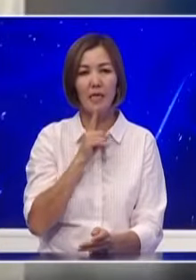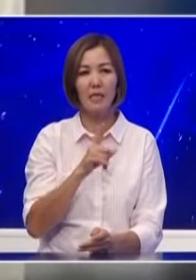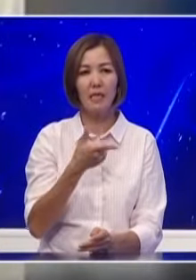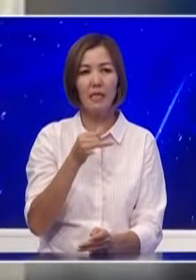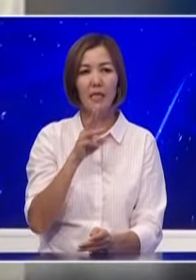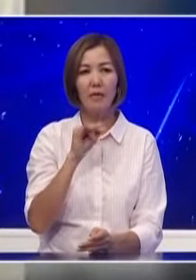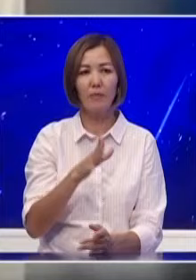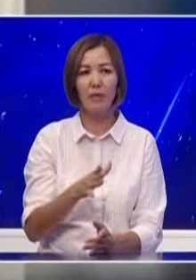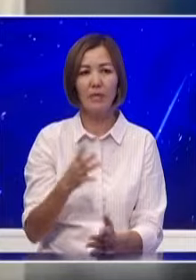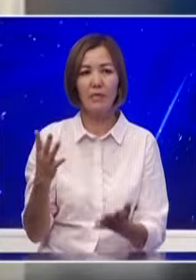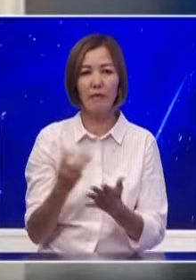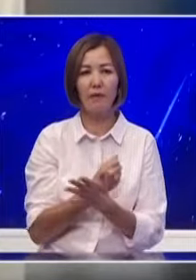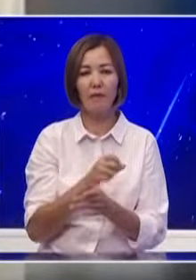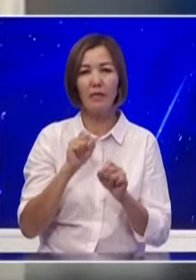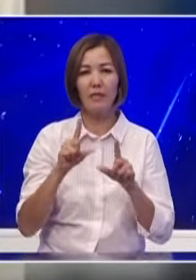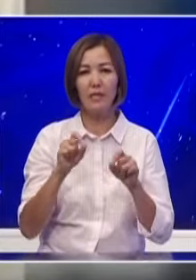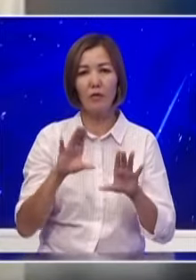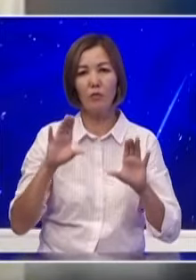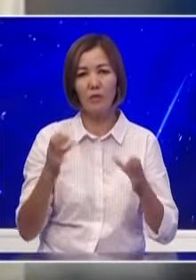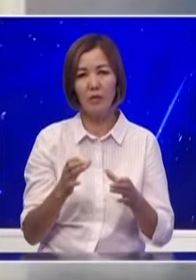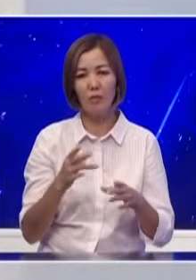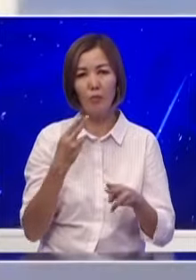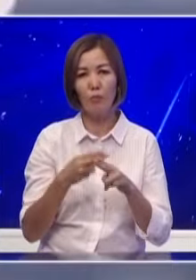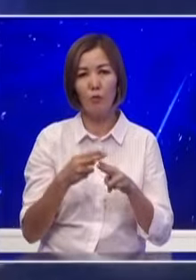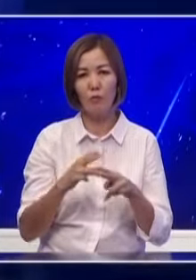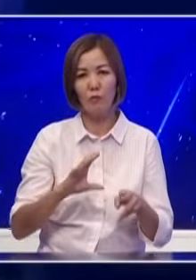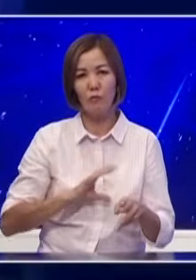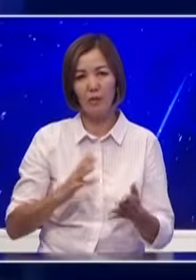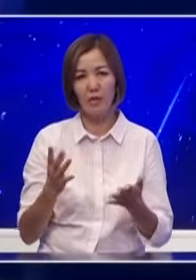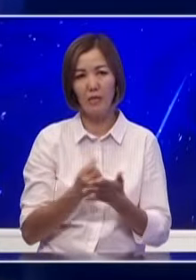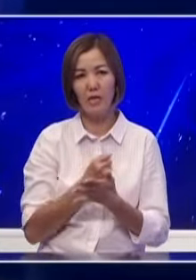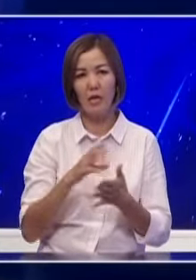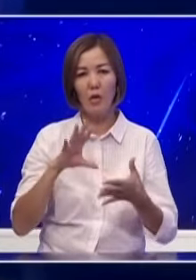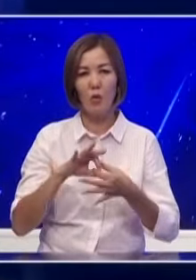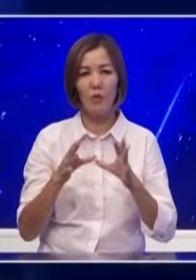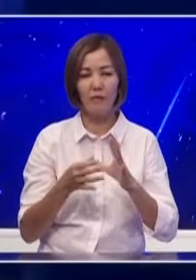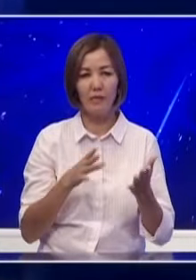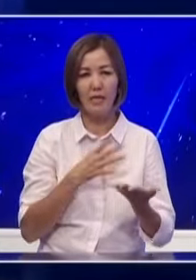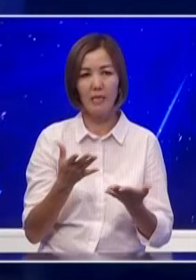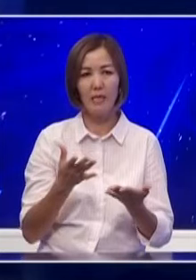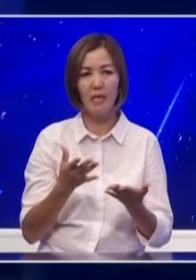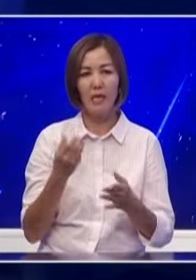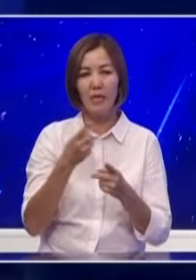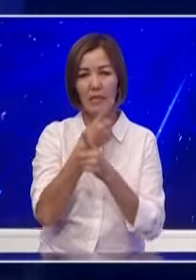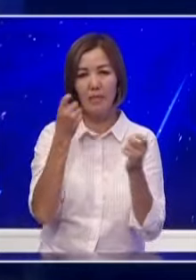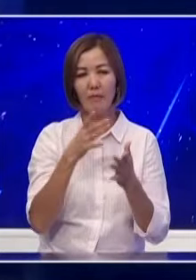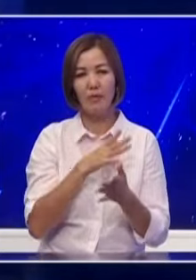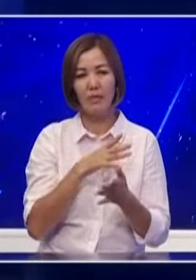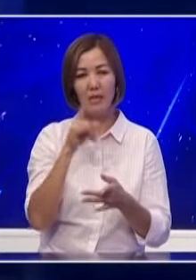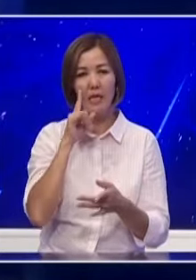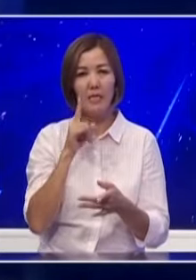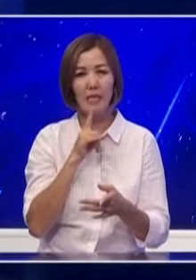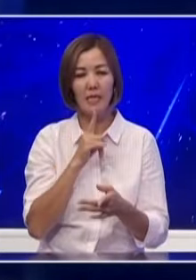Милад Карими завоевал золотую, серебряную и бронзовую медали на летней универсиаде. Об этом сообщили в пресс-службе